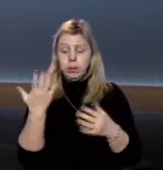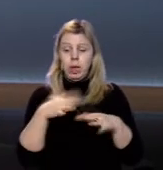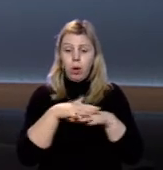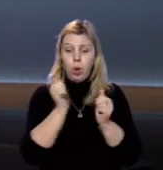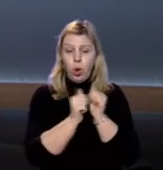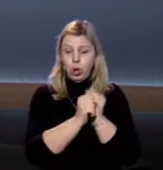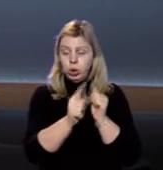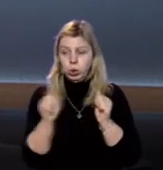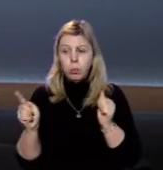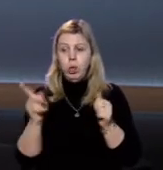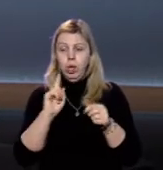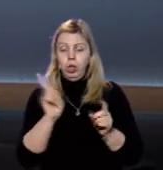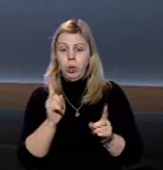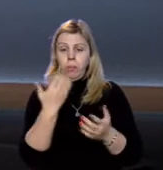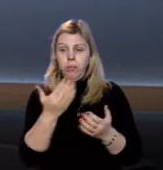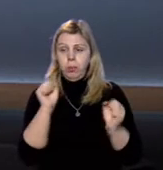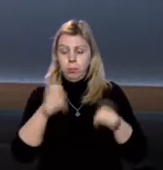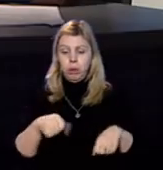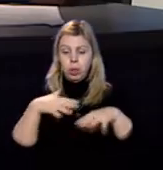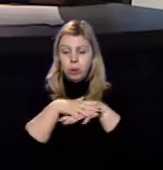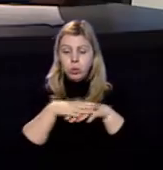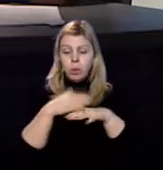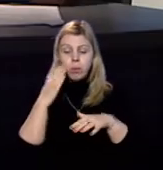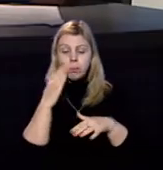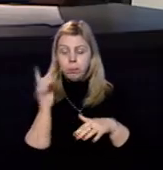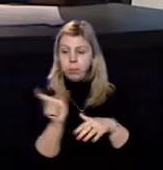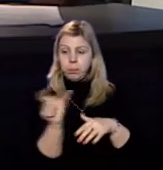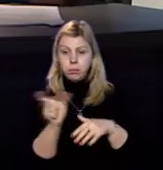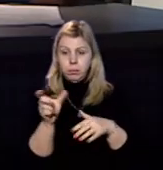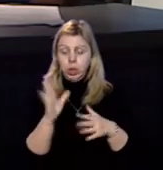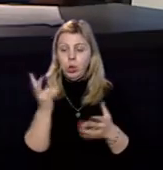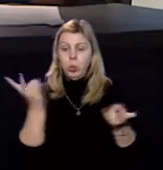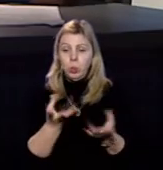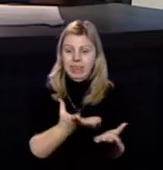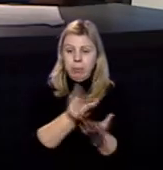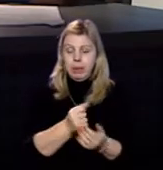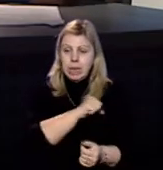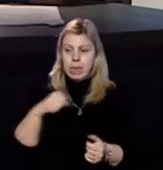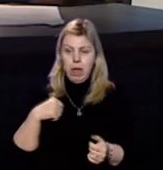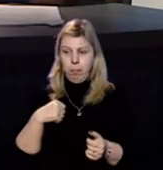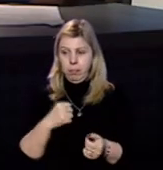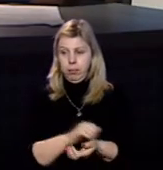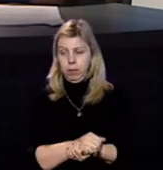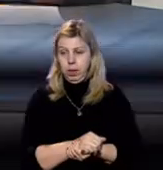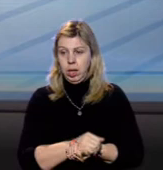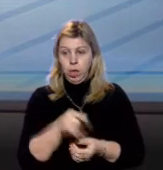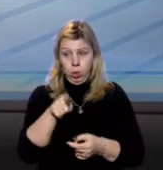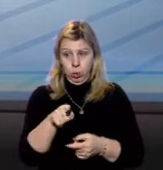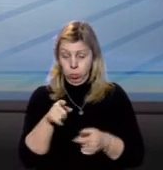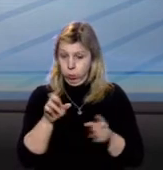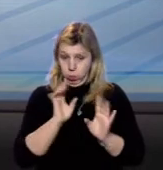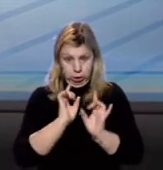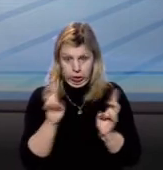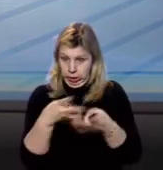нараховується кожному пільговику, для того, щоб він міг розрахувати ту суму платежу, яку необхідно йому сплатити самостійно. Тобто йому